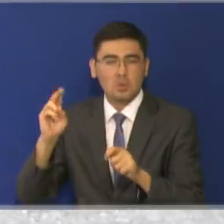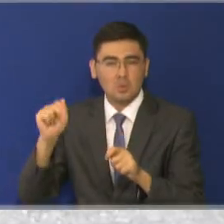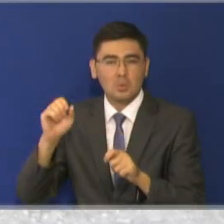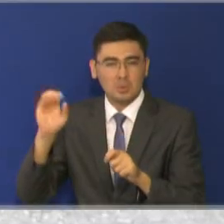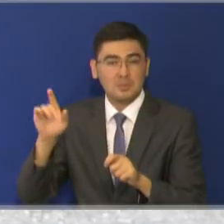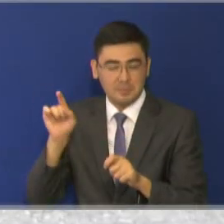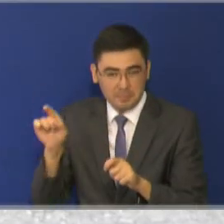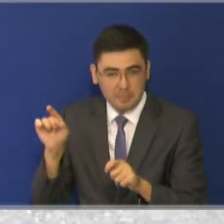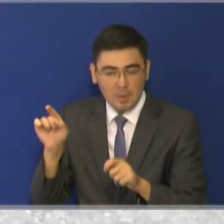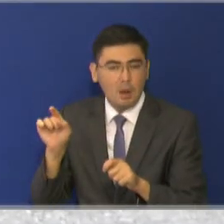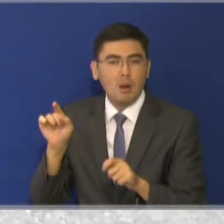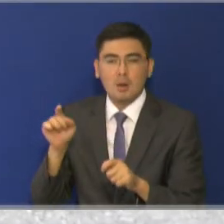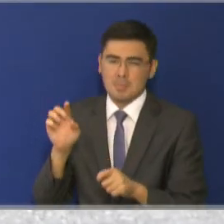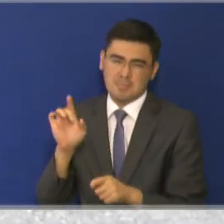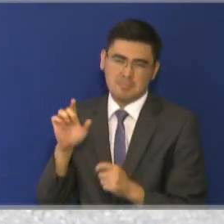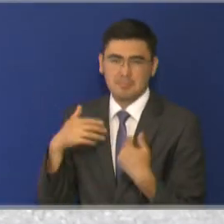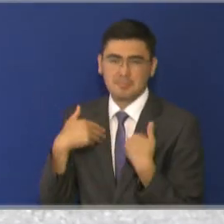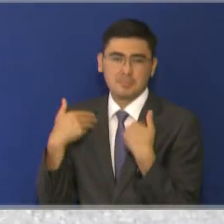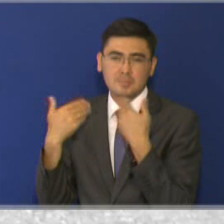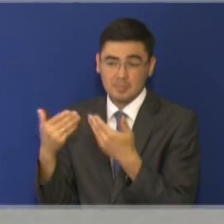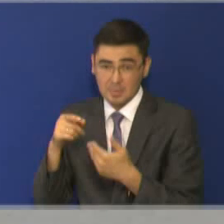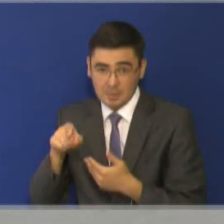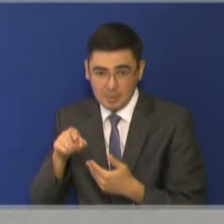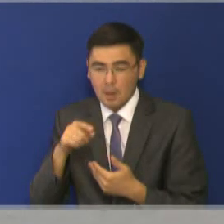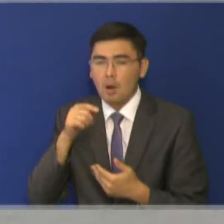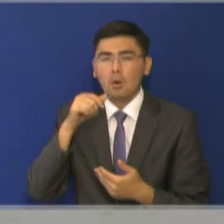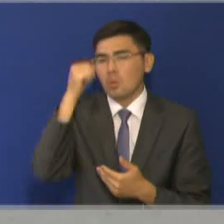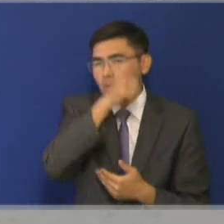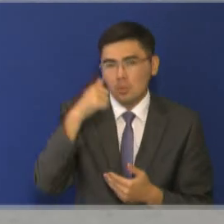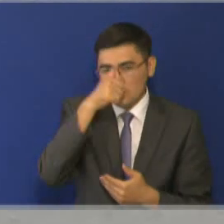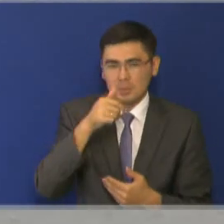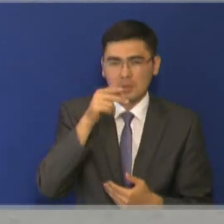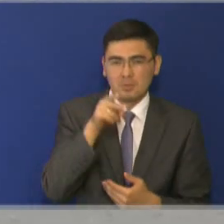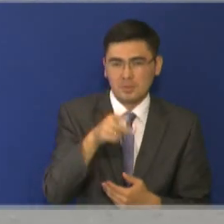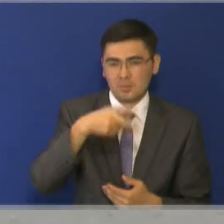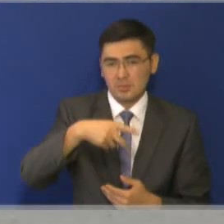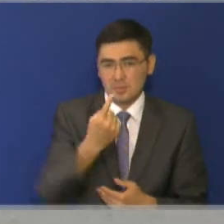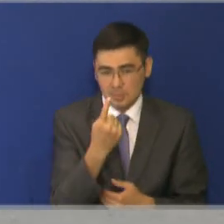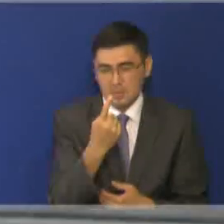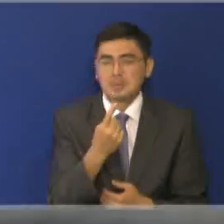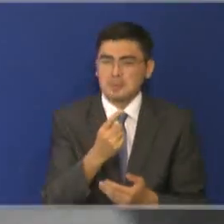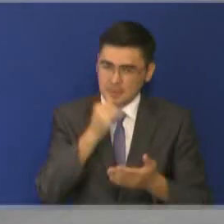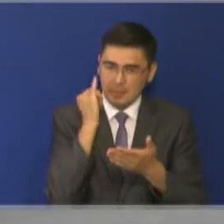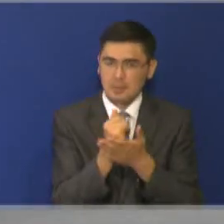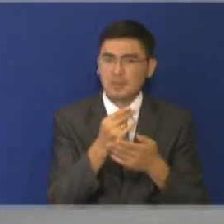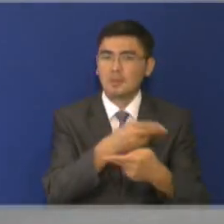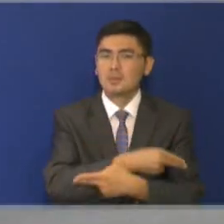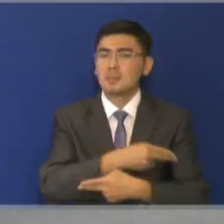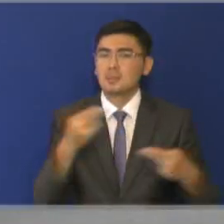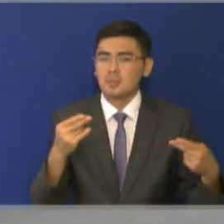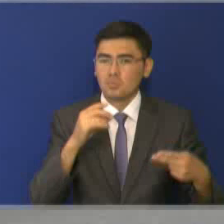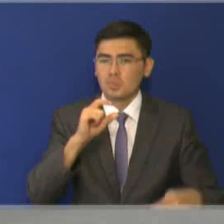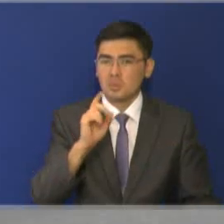деп жарияласа деген ұсынысым бар. 20 жыл бойы экологияға арналған бірде бір жыл болған жоқ. Мен отандастарымызды осы